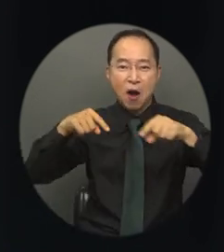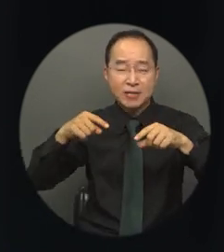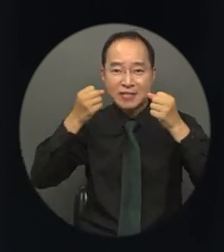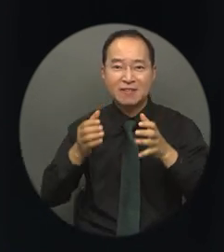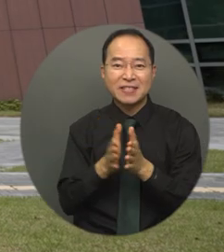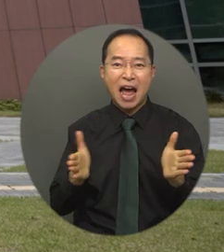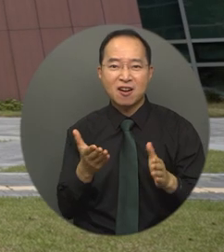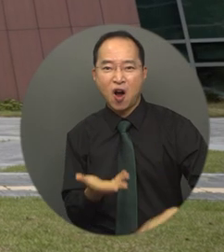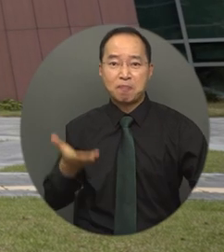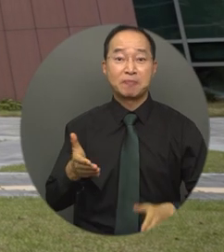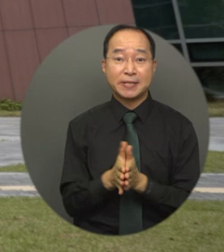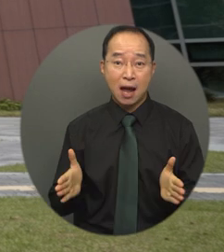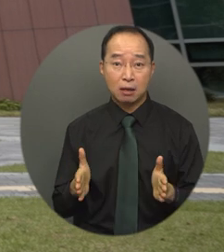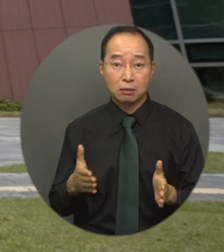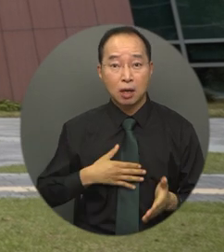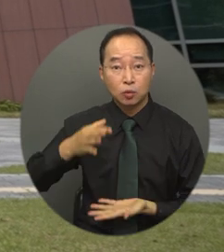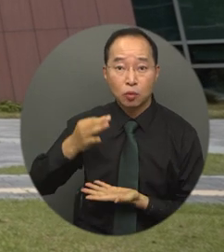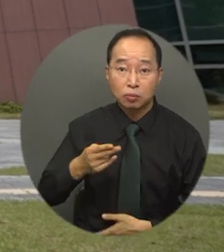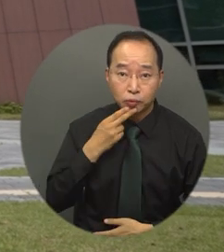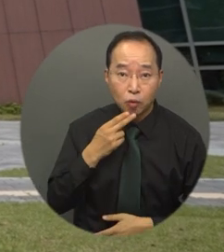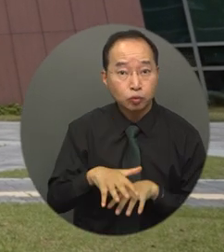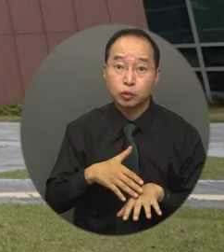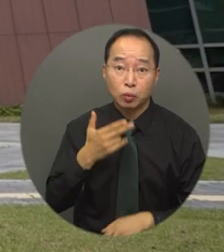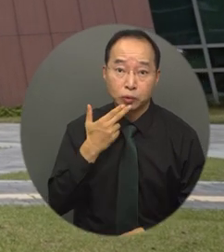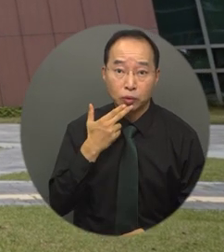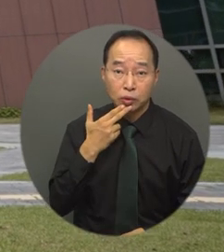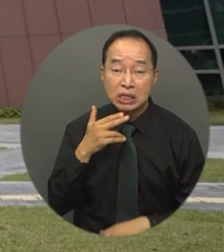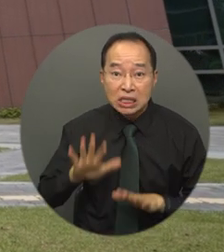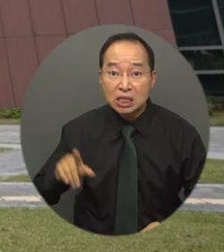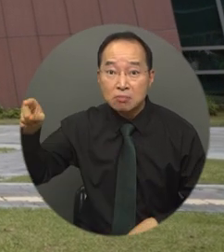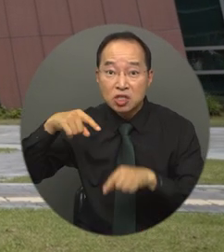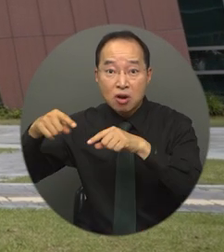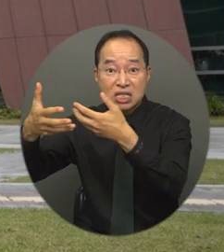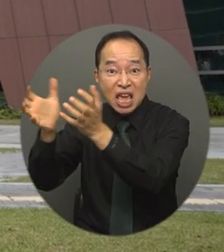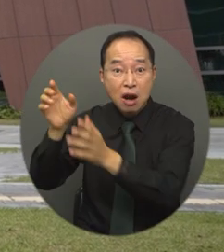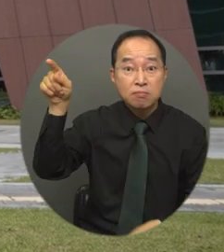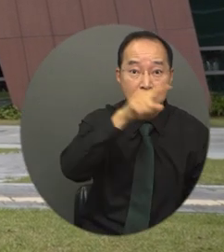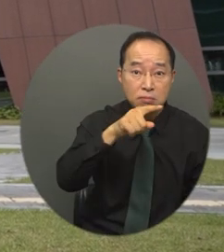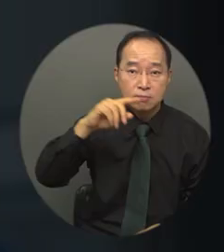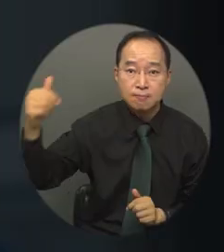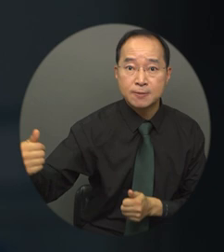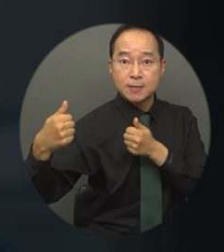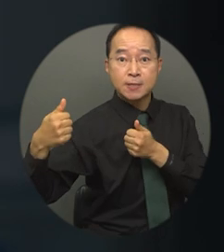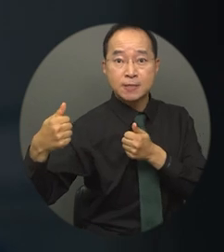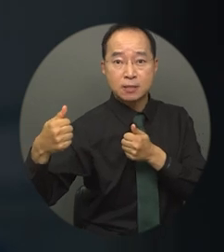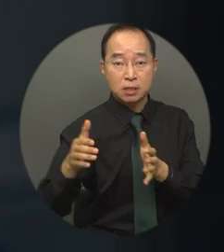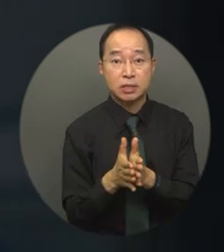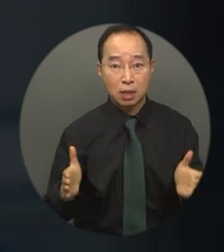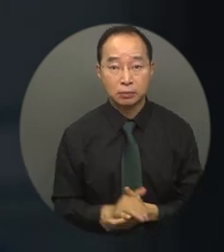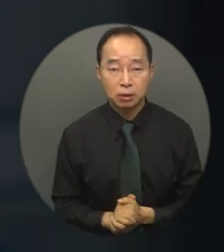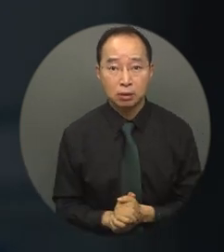시작합니다. 정치판을 바꾸고 정치 세력을 교체하기 위해서입니다.